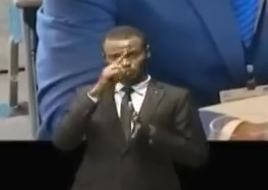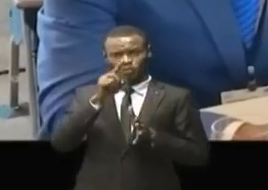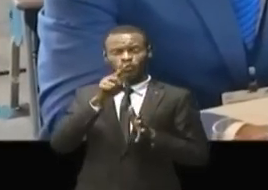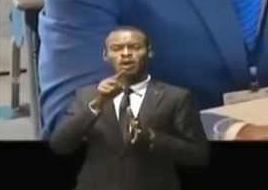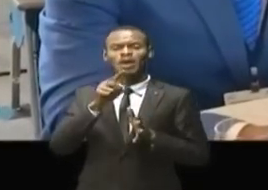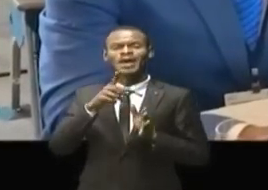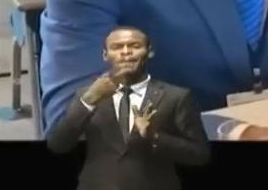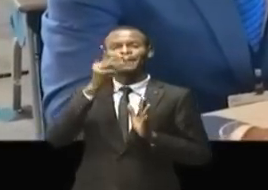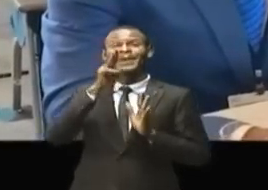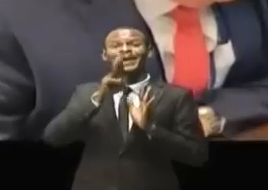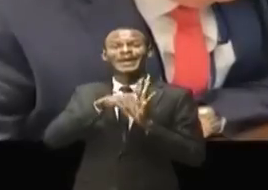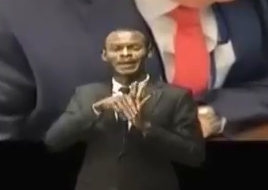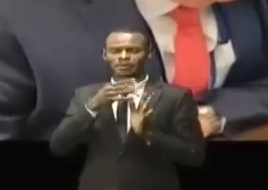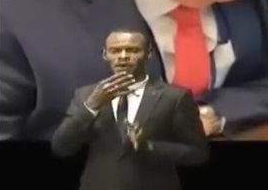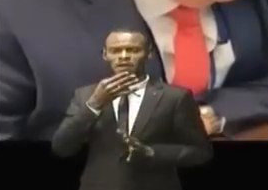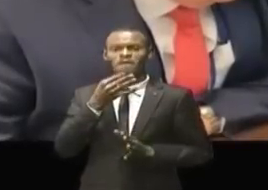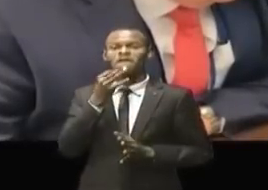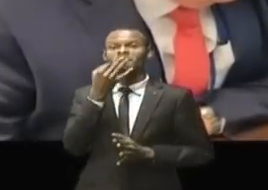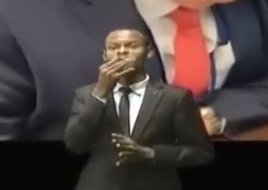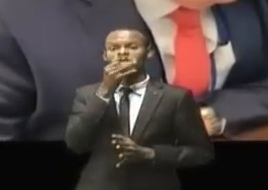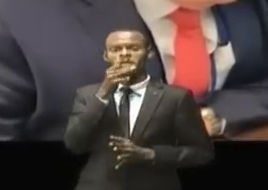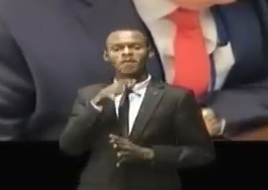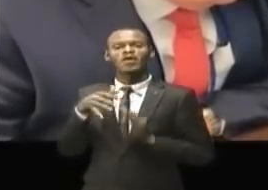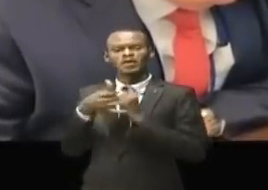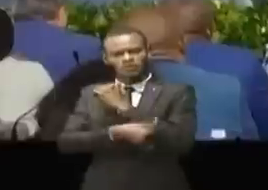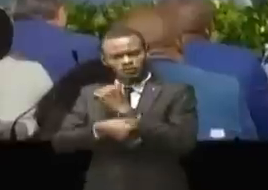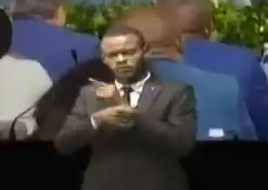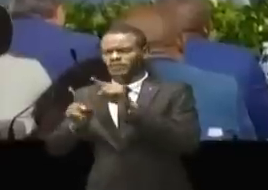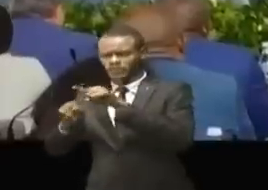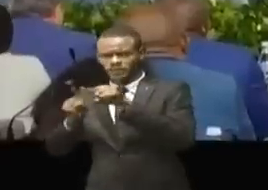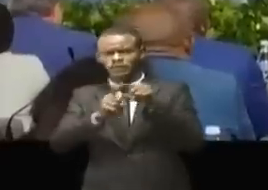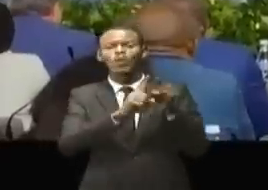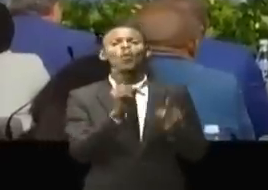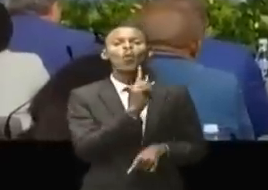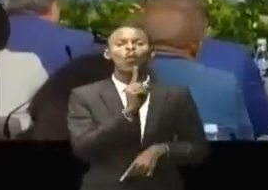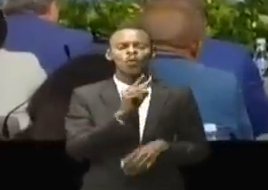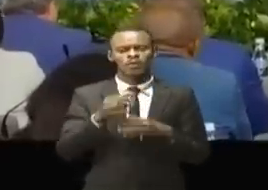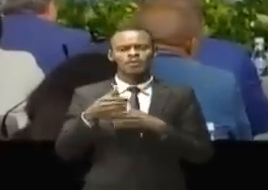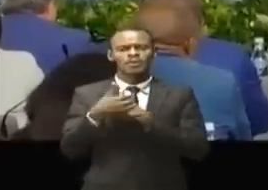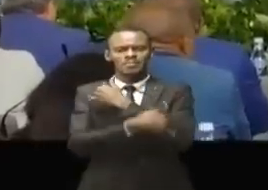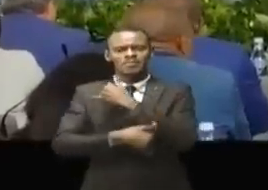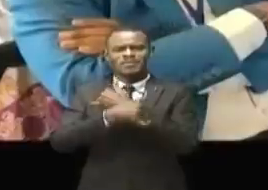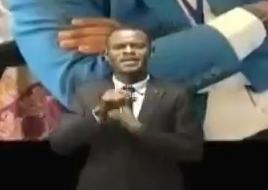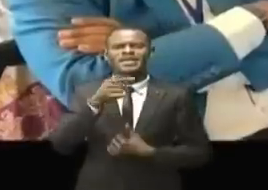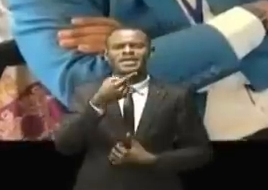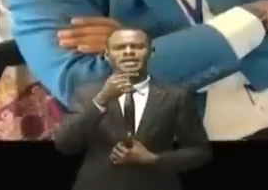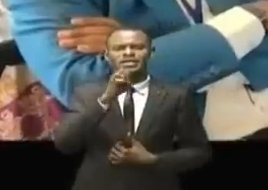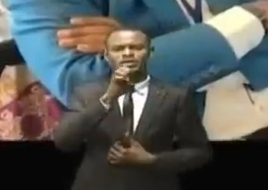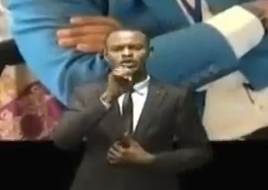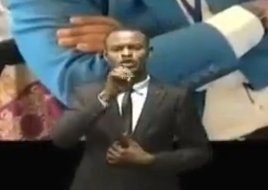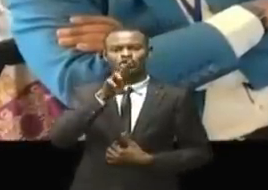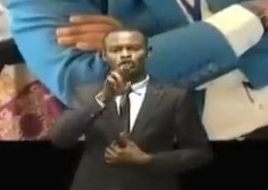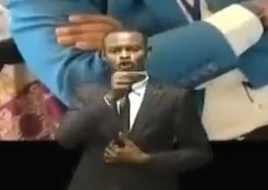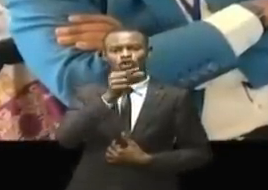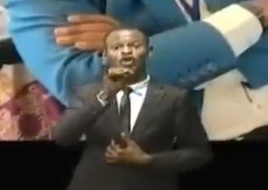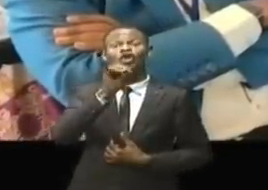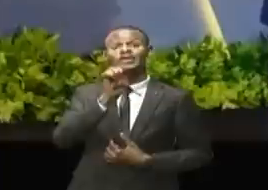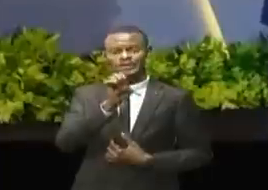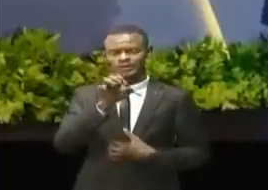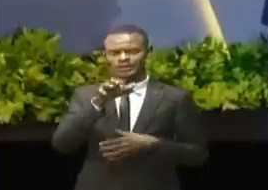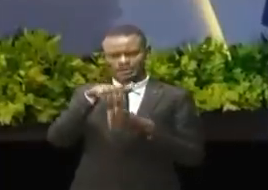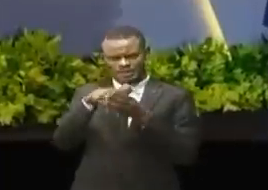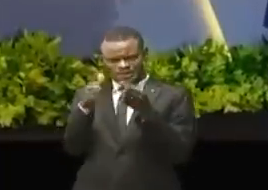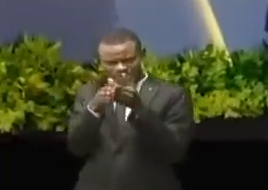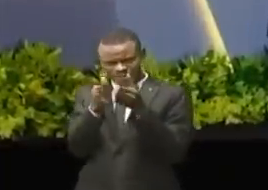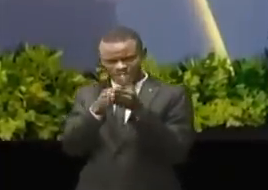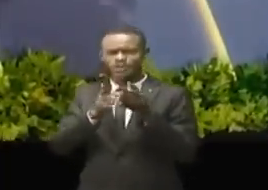à Tbilissi, en Géorgie. La plénière de clôture a amendé tous les points inscrits à l'ordre du jour, suivi d'un débat sur les thèmes de